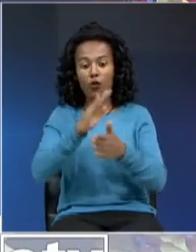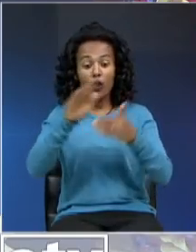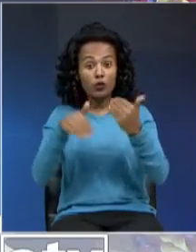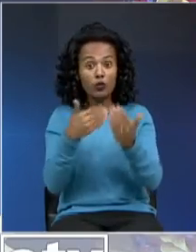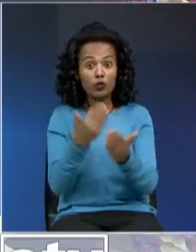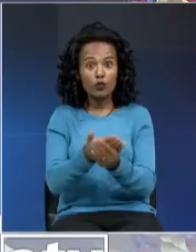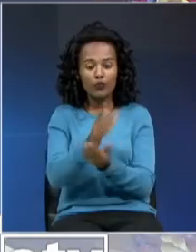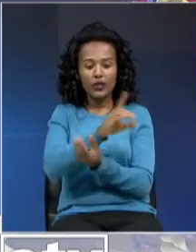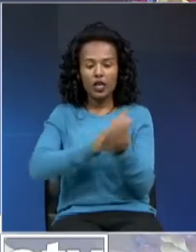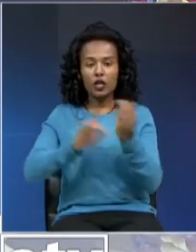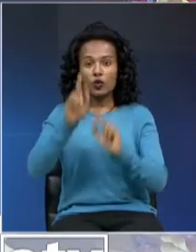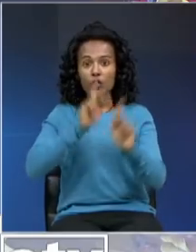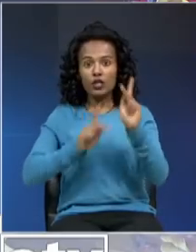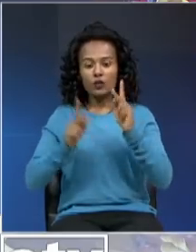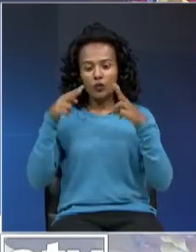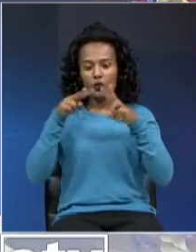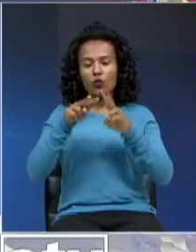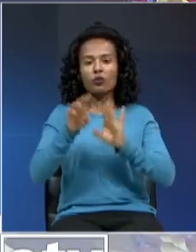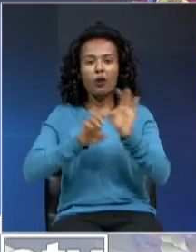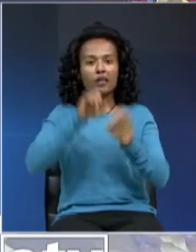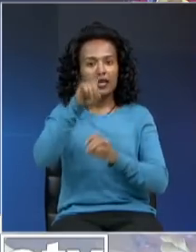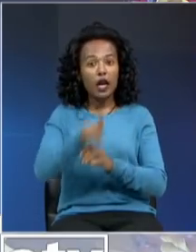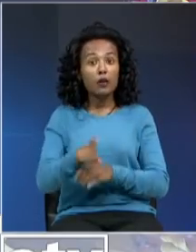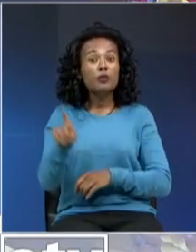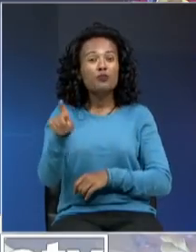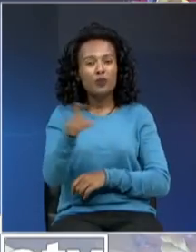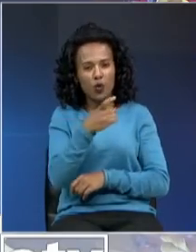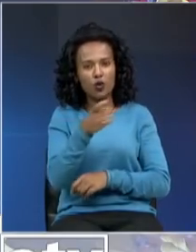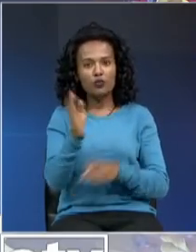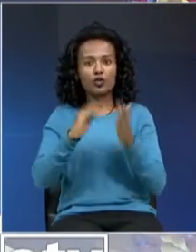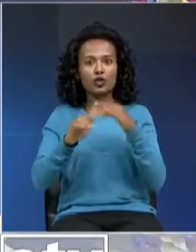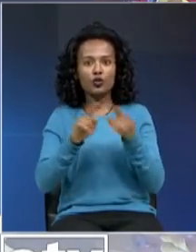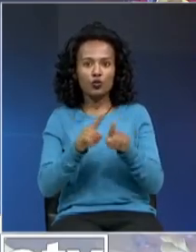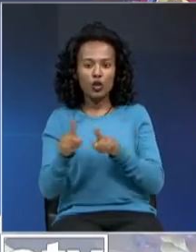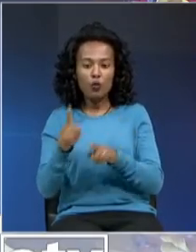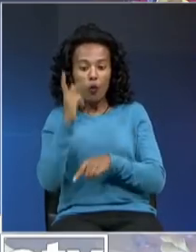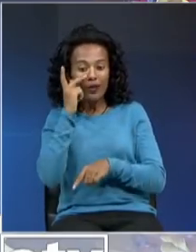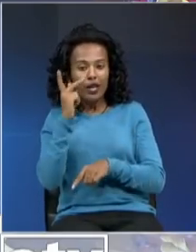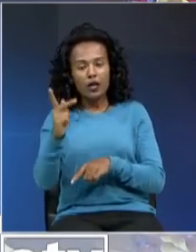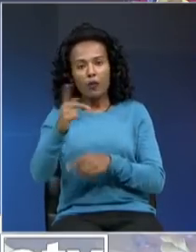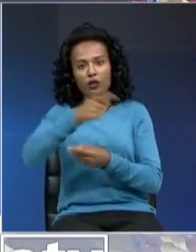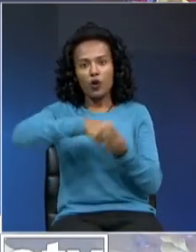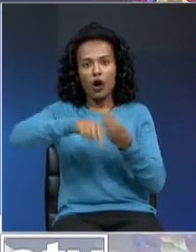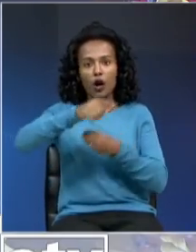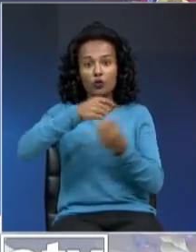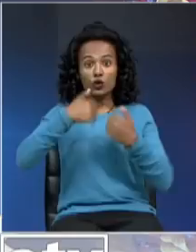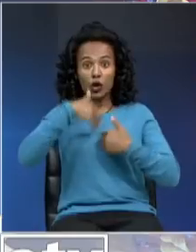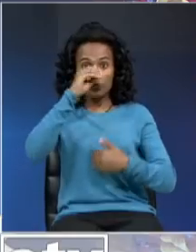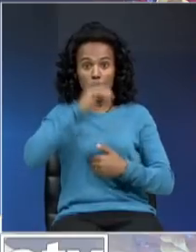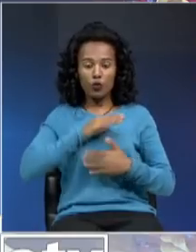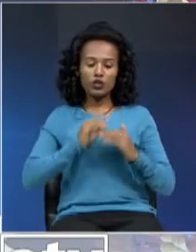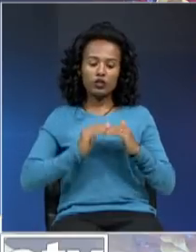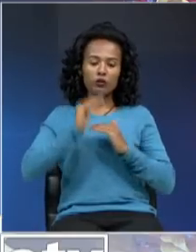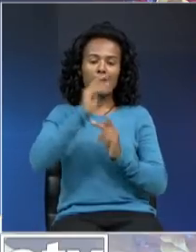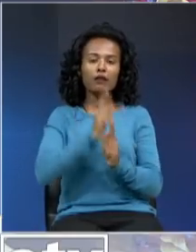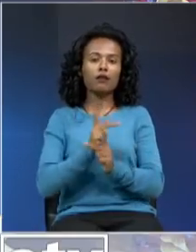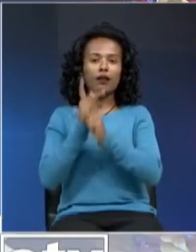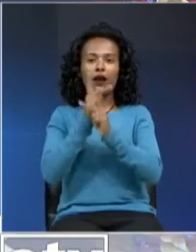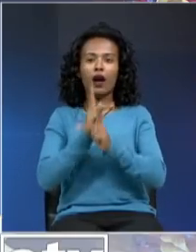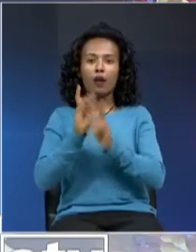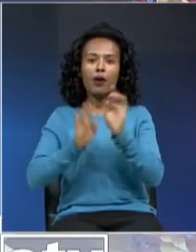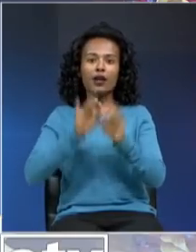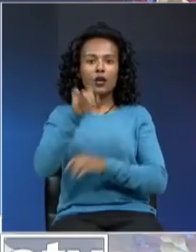ሁሉም የክልሉ ህዝብ ትኩረት ማድረግ ያለበት ቢሆንም ችግሩ ደግሞ በታየባቸው አካባቢዎች ያሉ ሰዎች ይበልጥ ጥንቃቄ